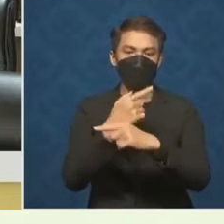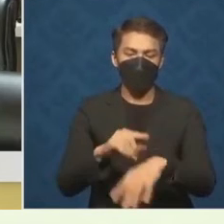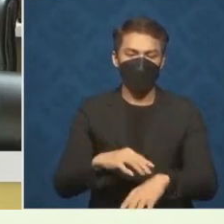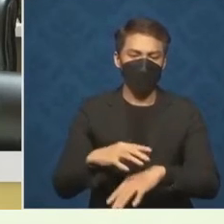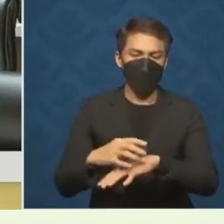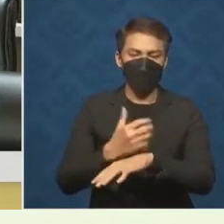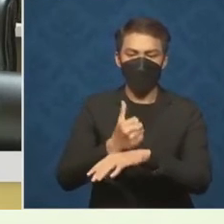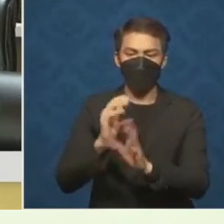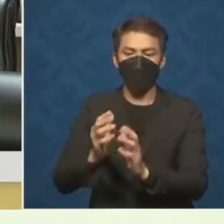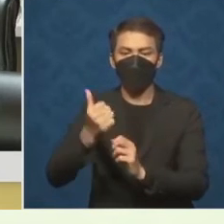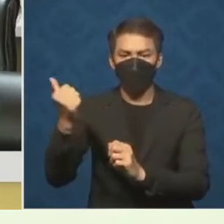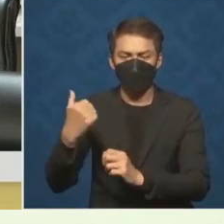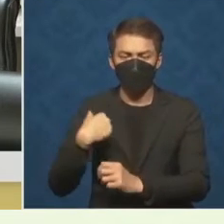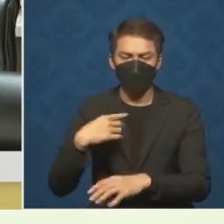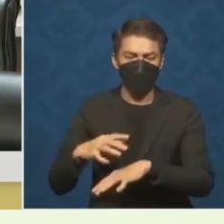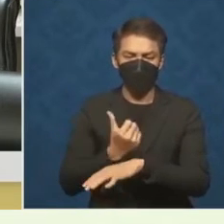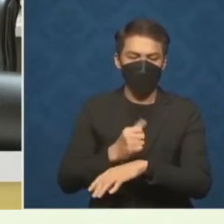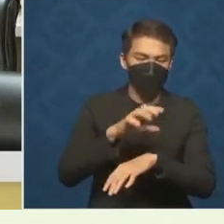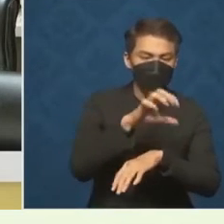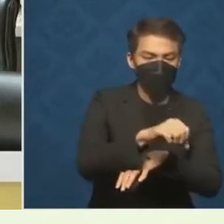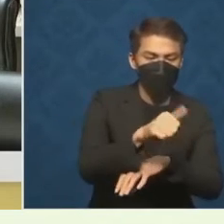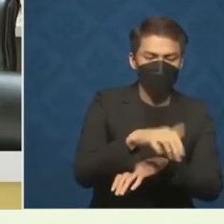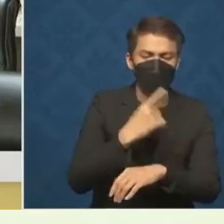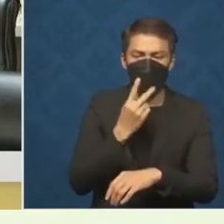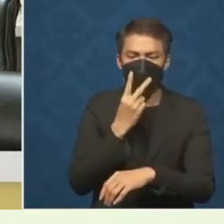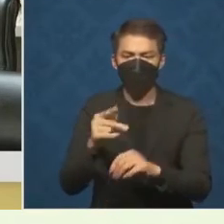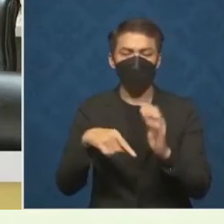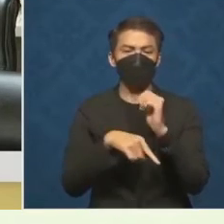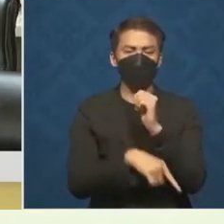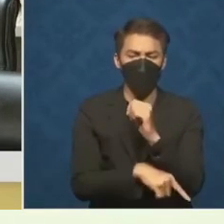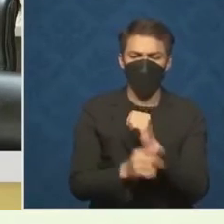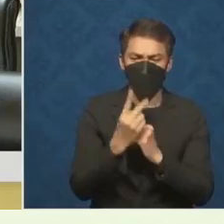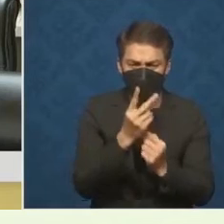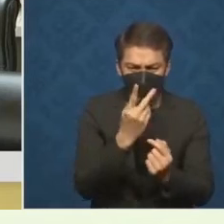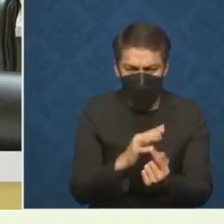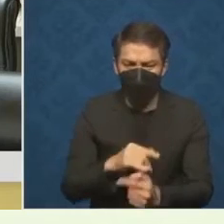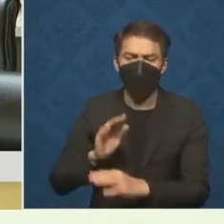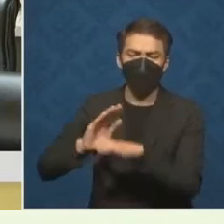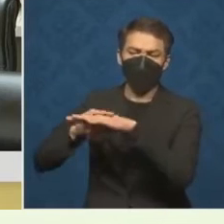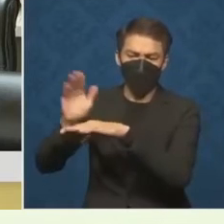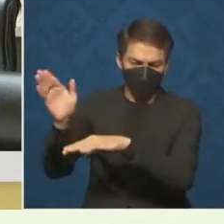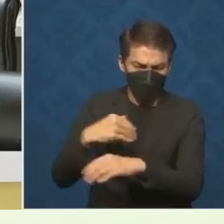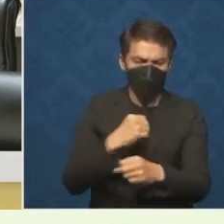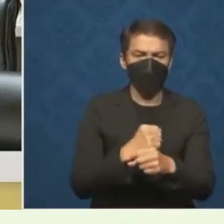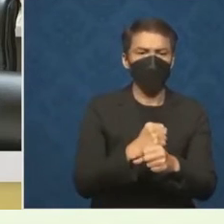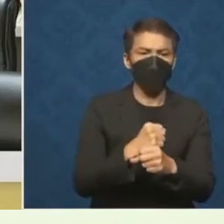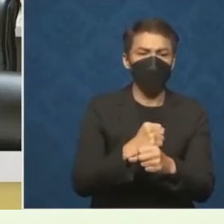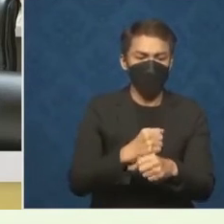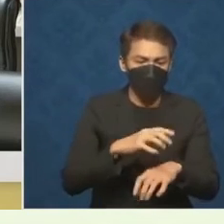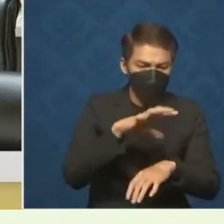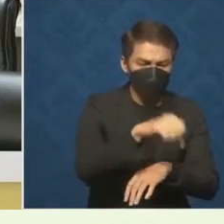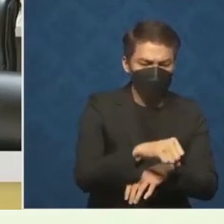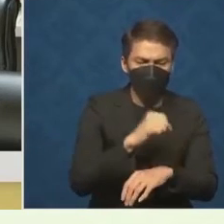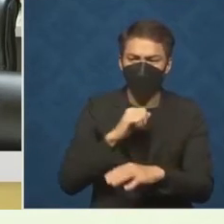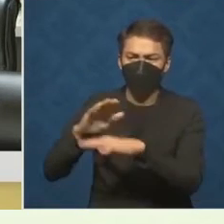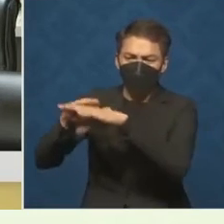ขาทุจริตกันก็ไม่มีอำนาจนะครับต้องไปแจ้งผู้มีอำนาจนะครับมาดำเนินการอีกกว่าจะไปแจ้งมันก็หนีหายไปหม